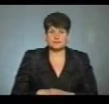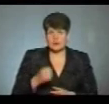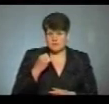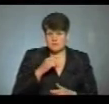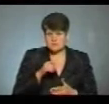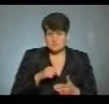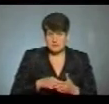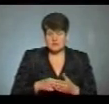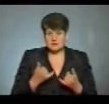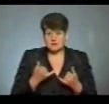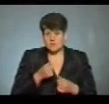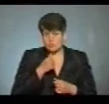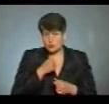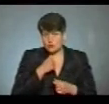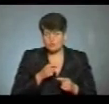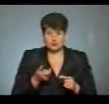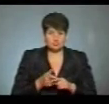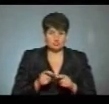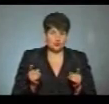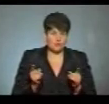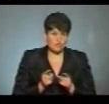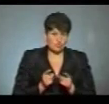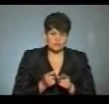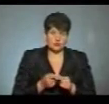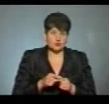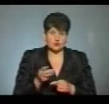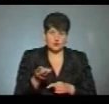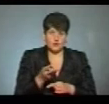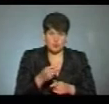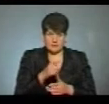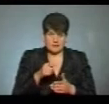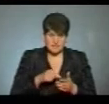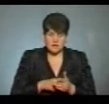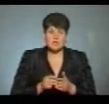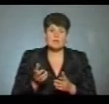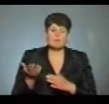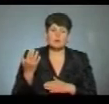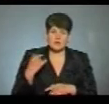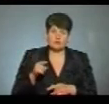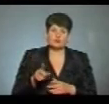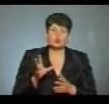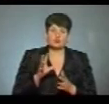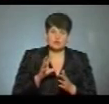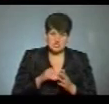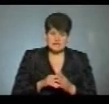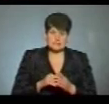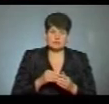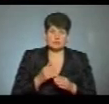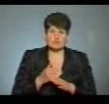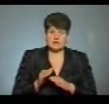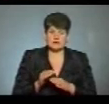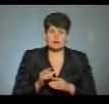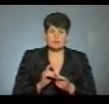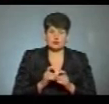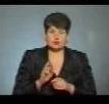Дякую за запитання. Я зараз спробую дуже коротко по всіх цих 3 питаннях і попередньому, в тому числі, про виділення на боротьбу з ковід.